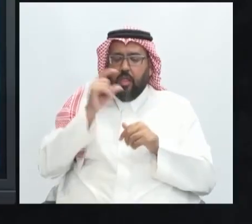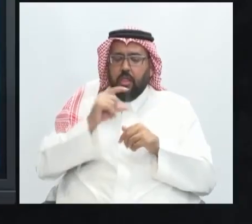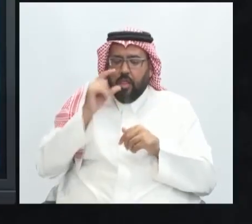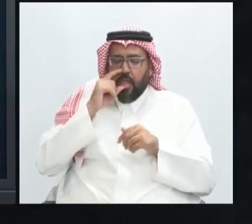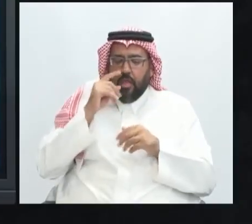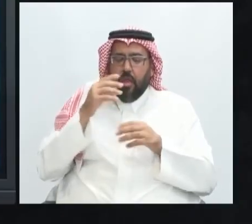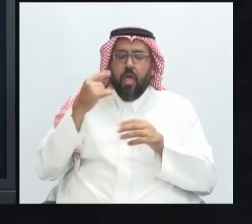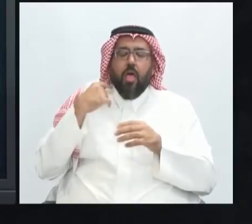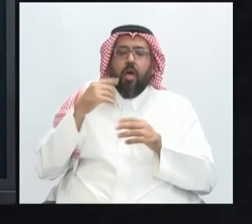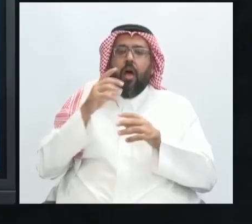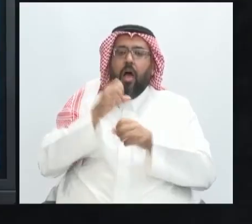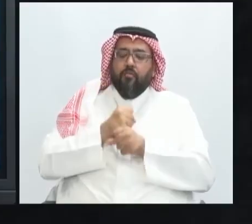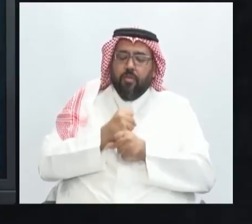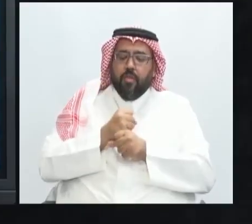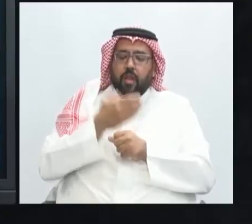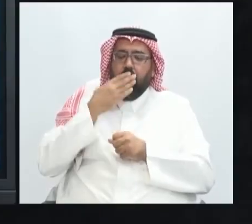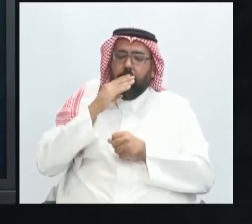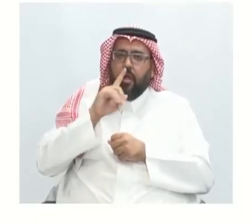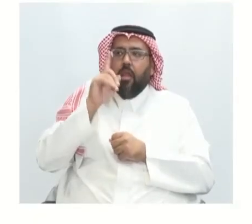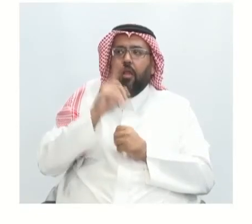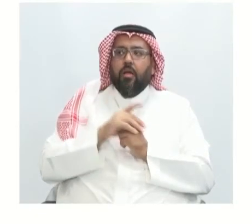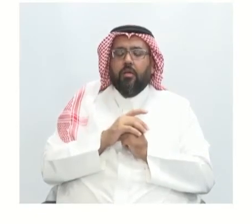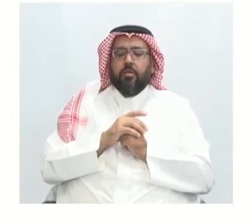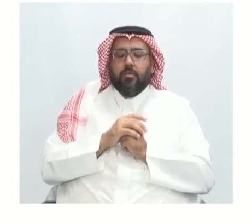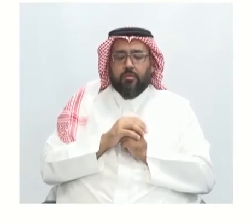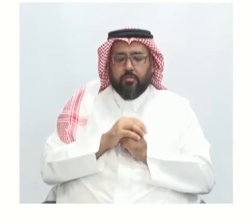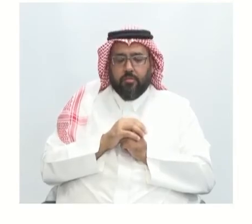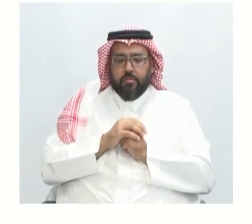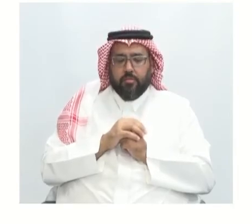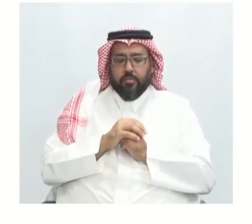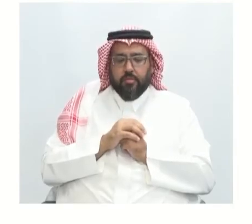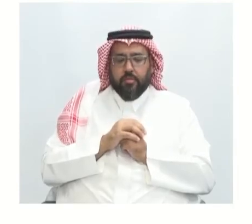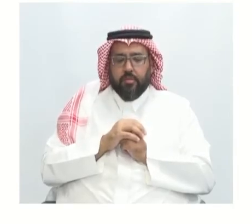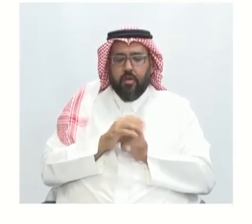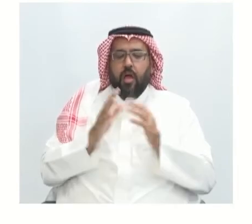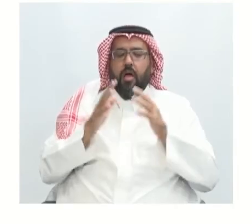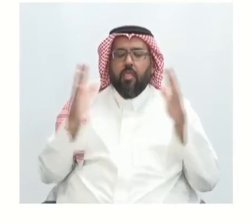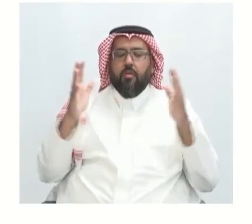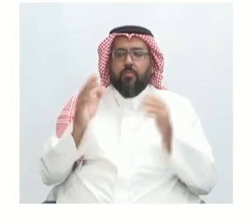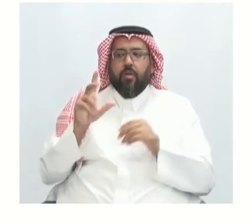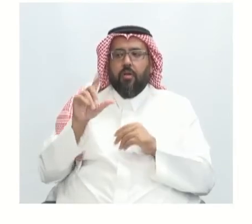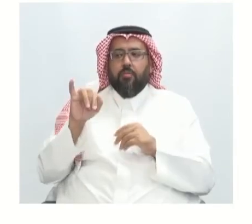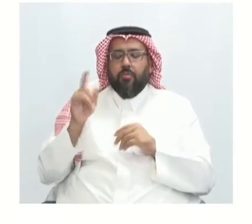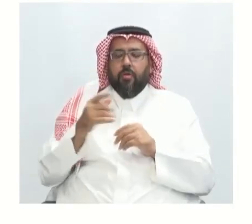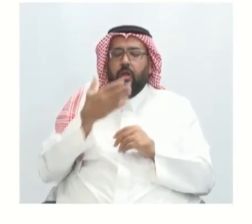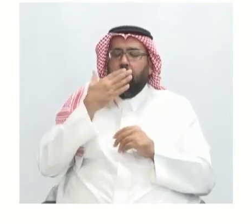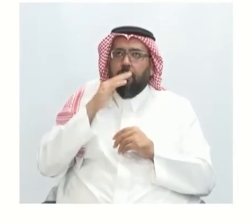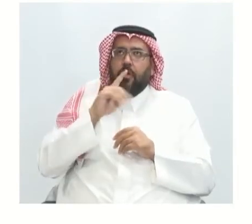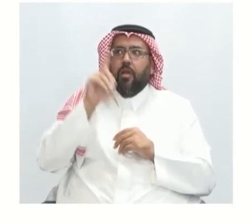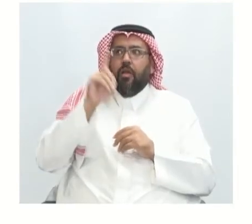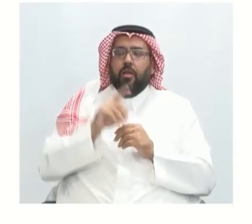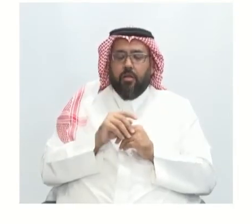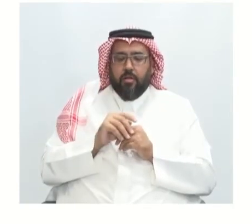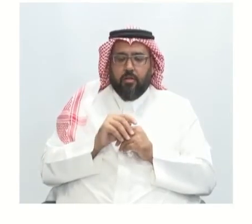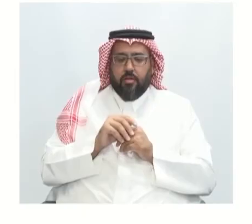دينه محفوظ ولم يوصف فيه بمصيبه فان ذلك من اعظم الامور فليحمد الله